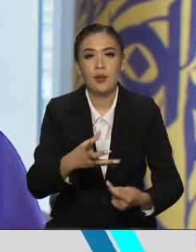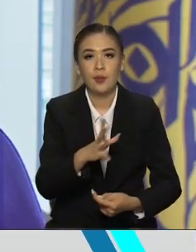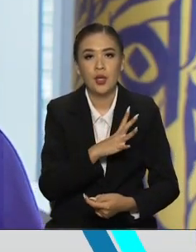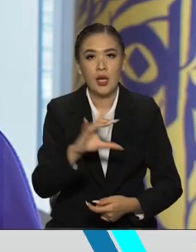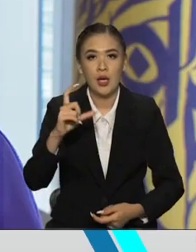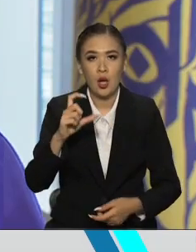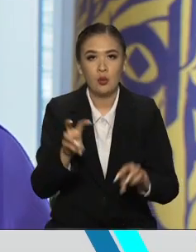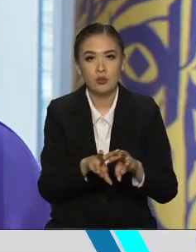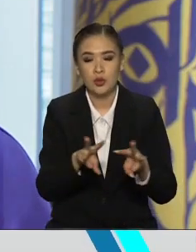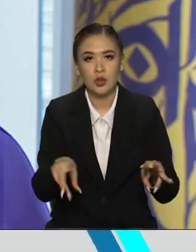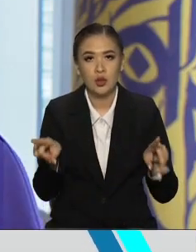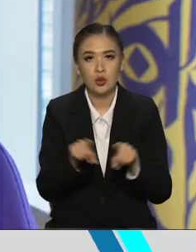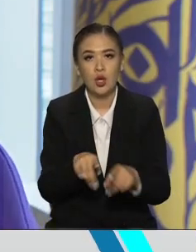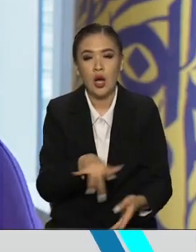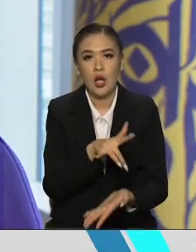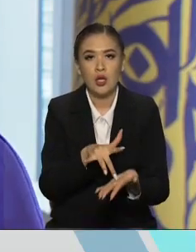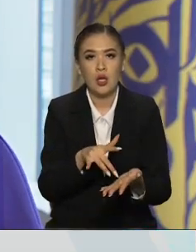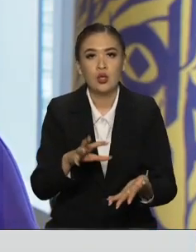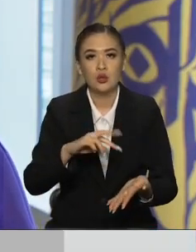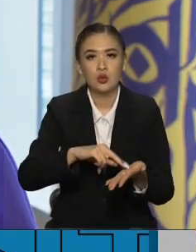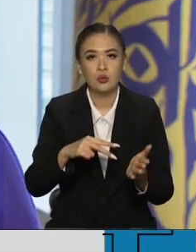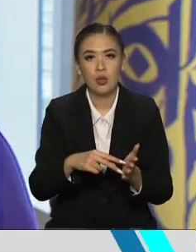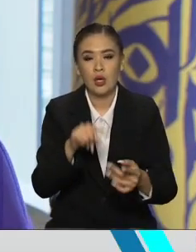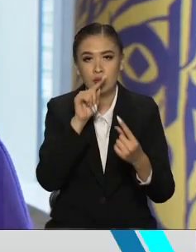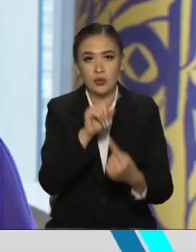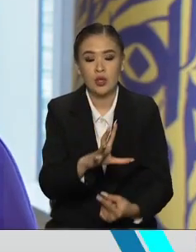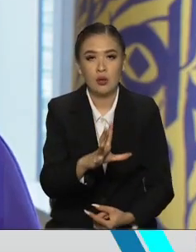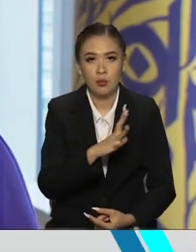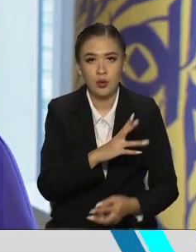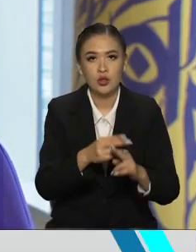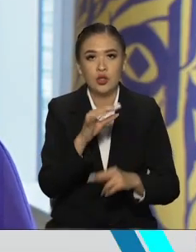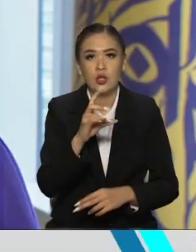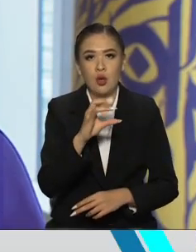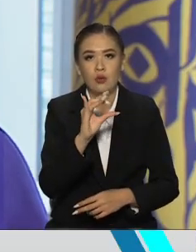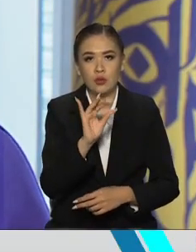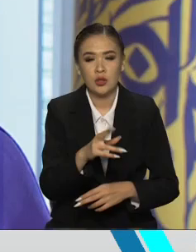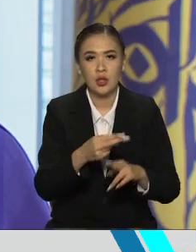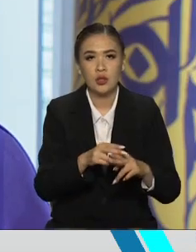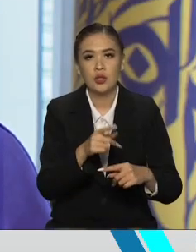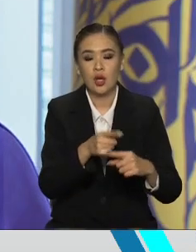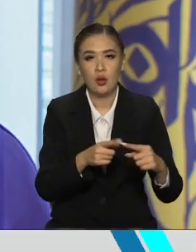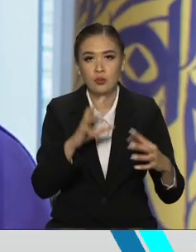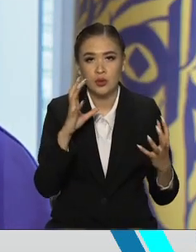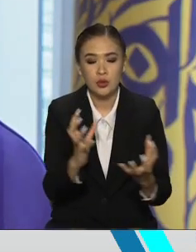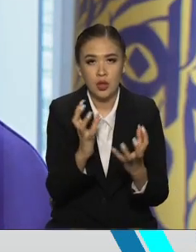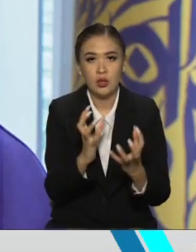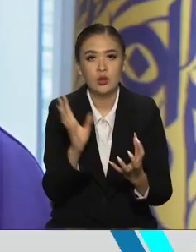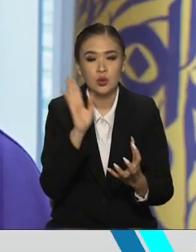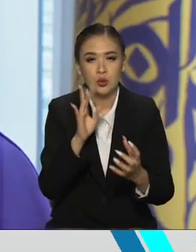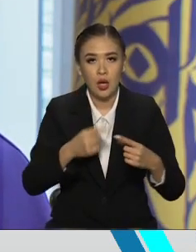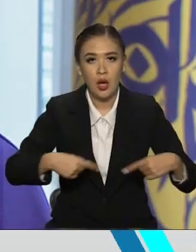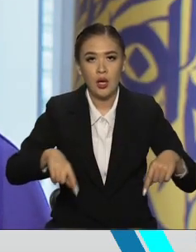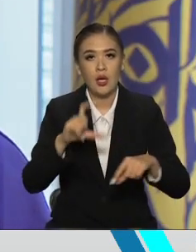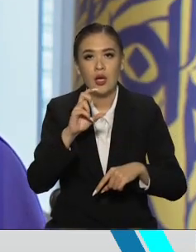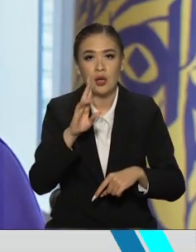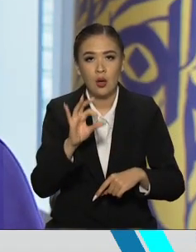экология министрлігі де қала жоспарына қарсылығын білдірген болатын. Шенеуніктер көлдің аз бөлігін сақтауға және судың айналасында